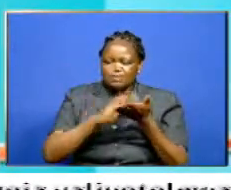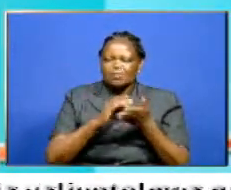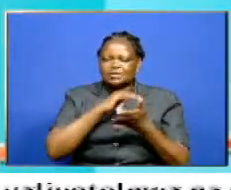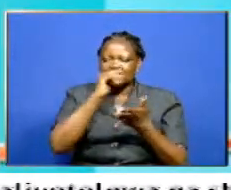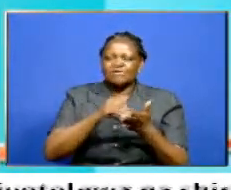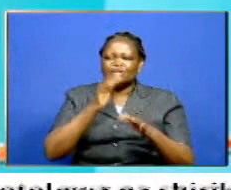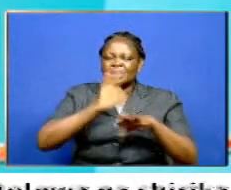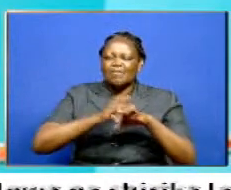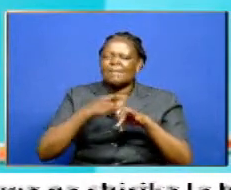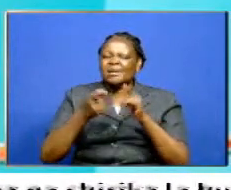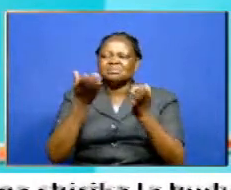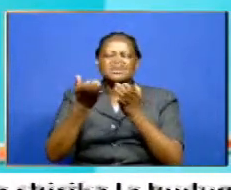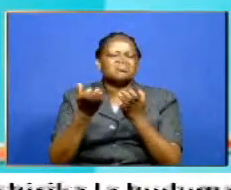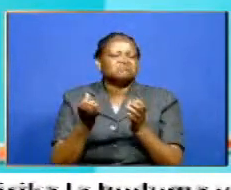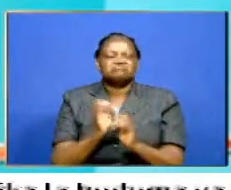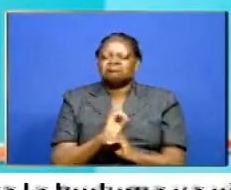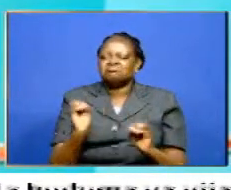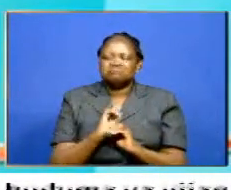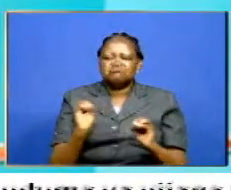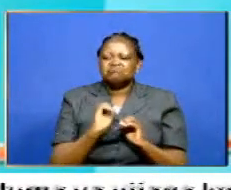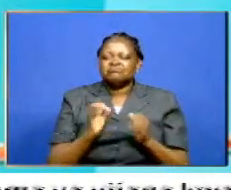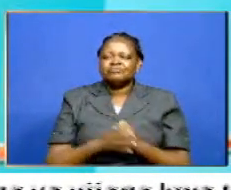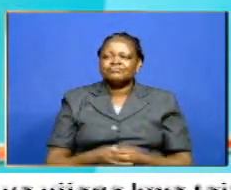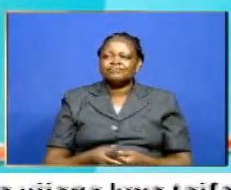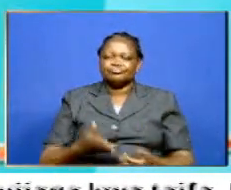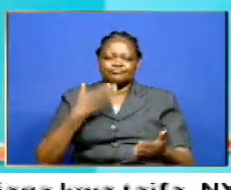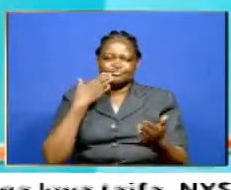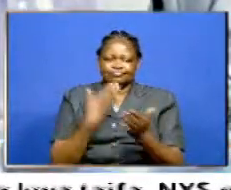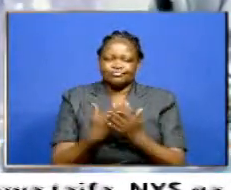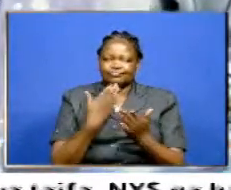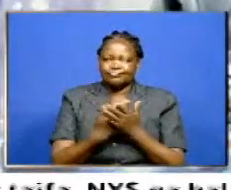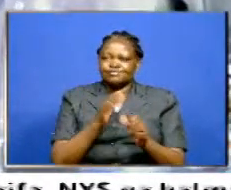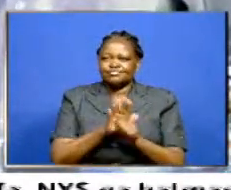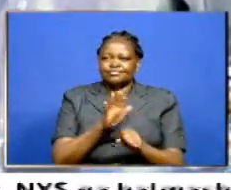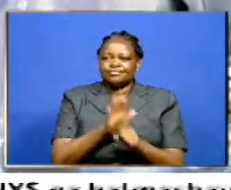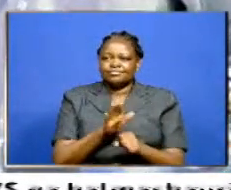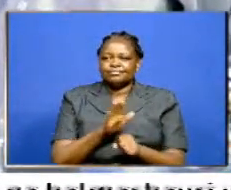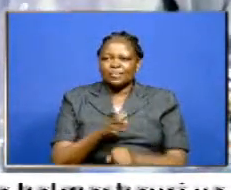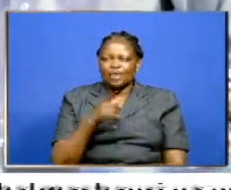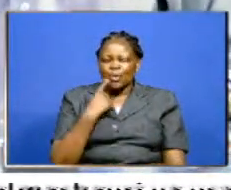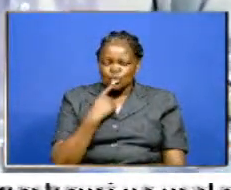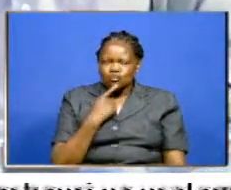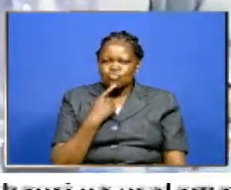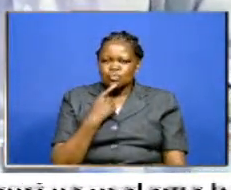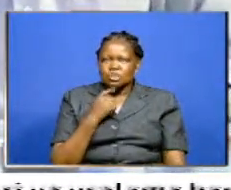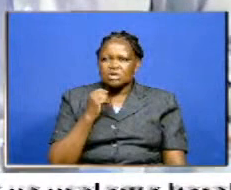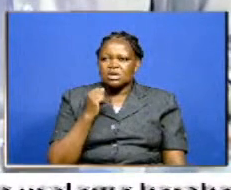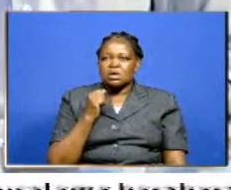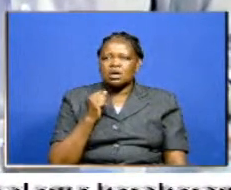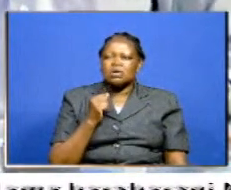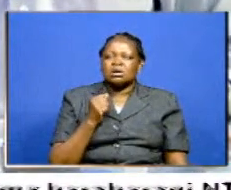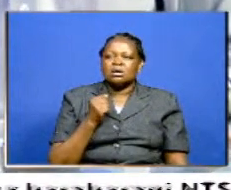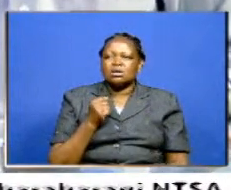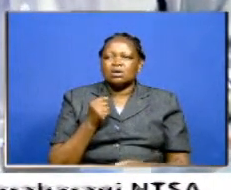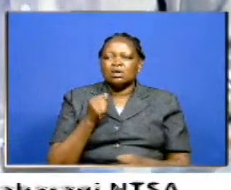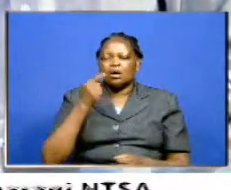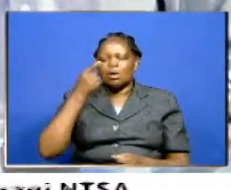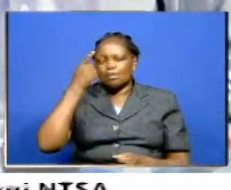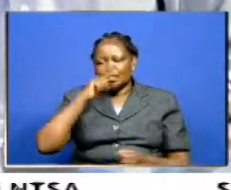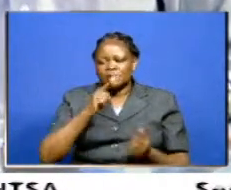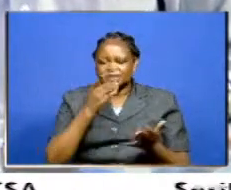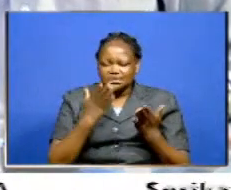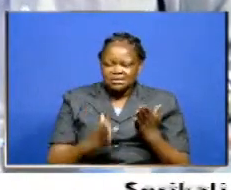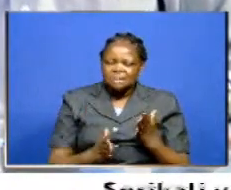not business enterprises. Shukran sana, ni kauli yake Edwin Kegoli ambaye ni mchanganuzi wa masuala ya sera, siasa, na vile